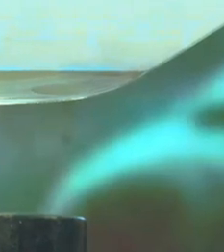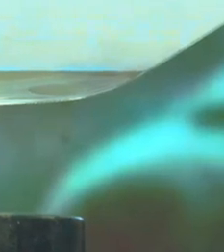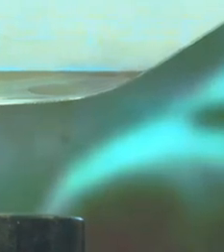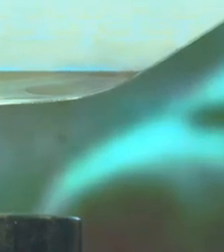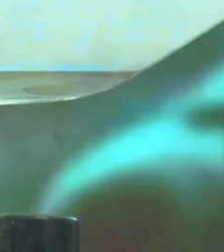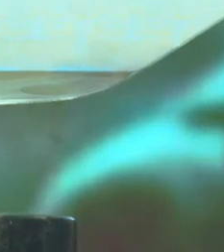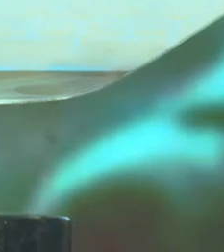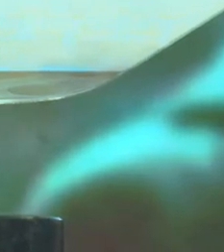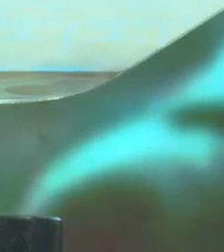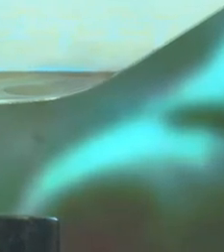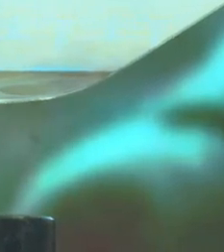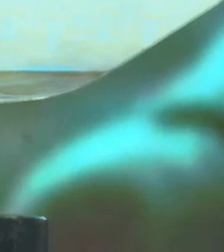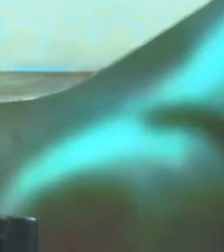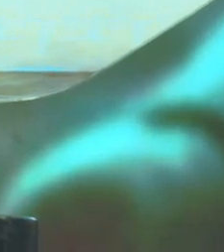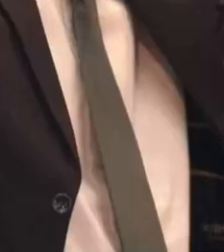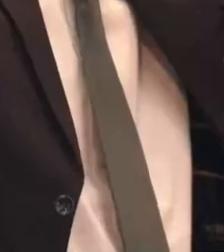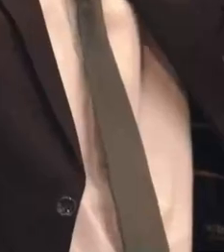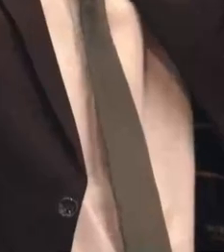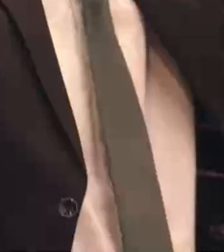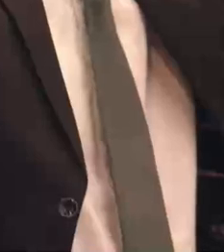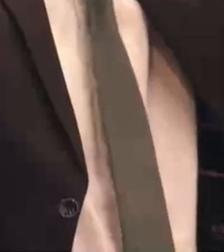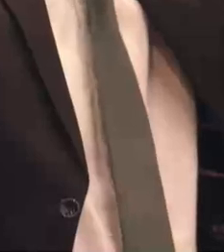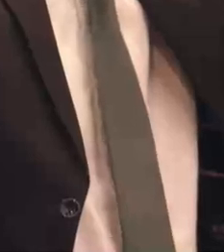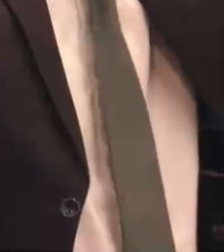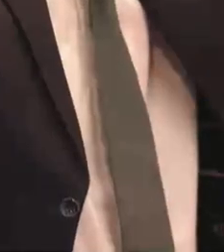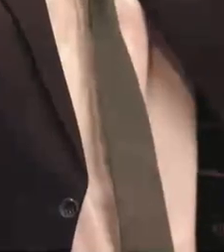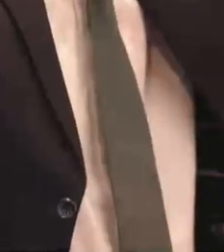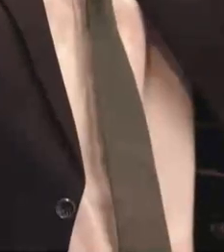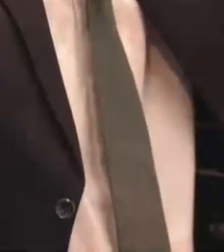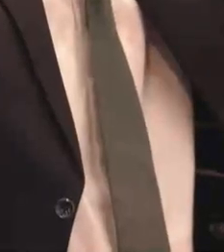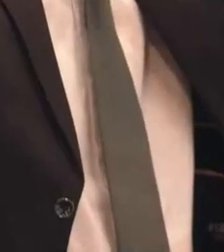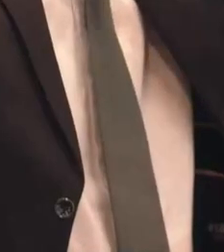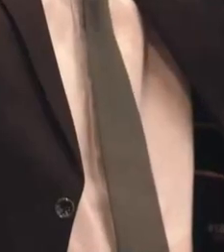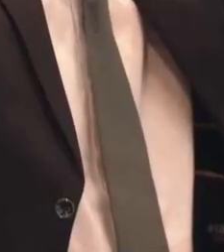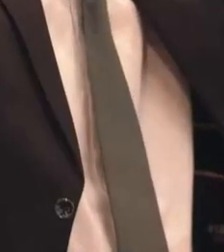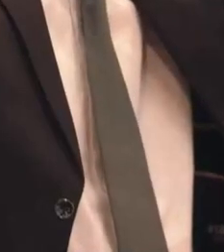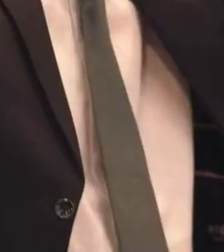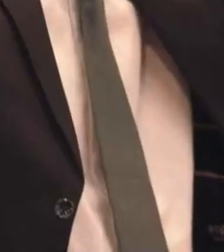tu guérisses et que tu délivres au nom de Jésus-Christ.